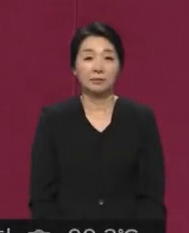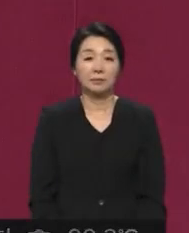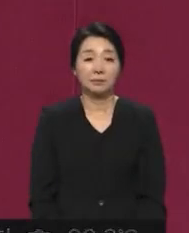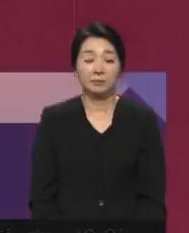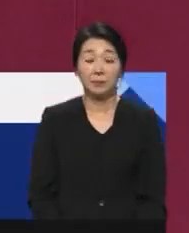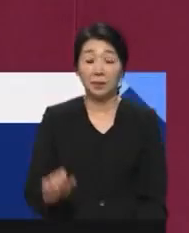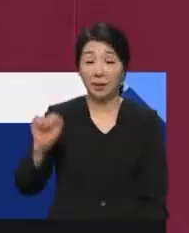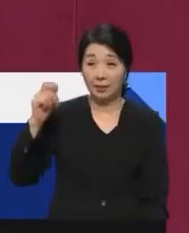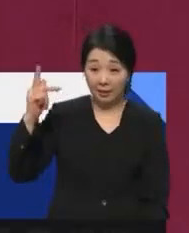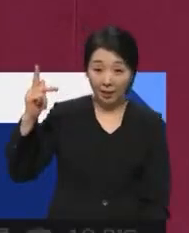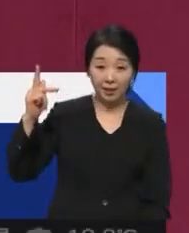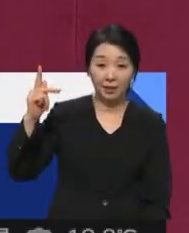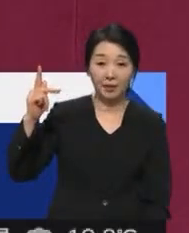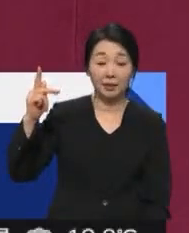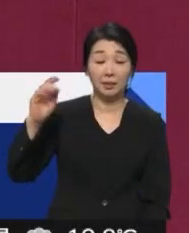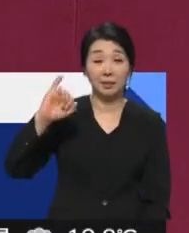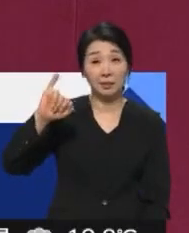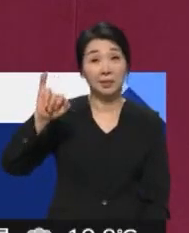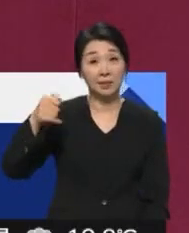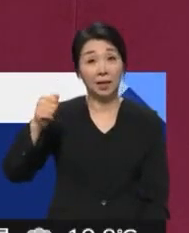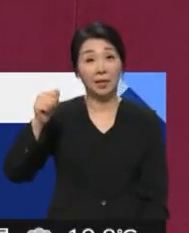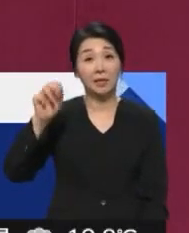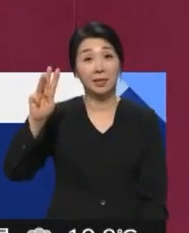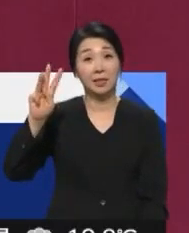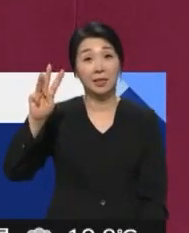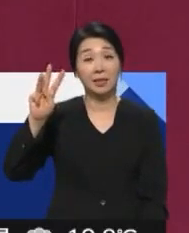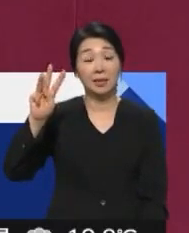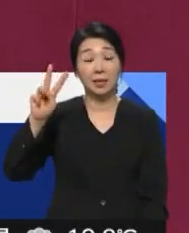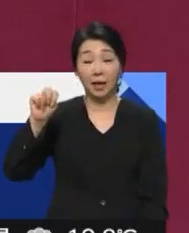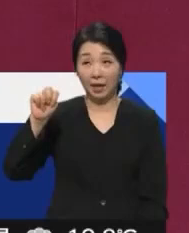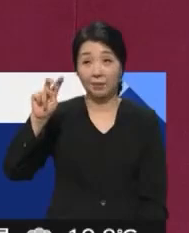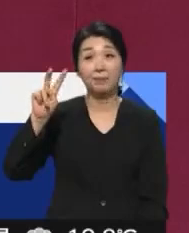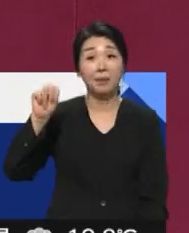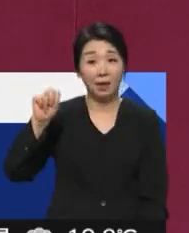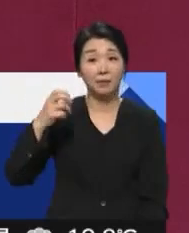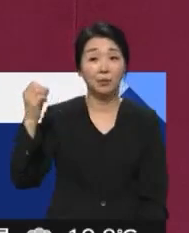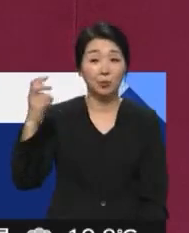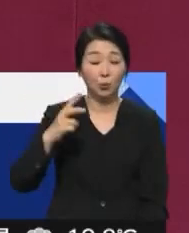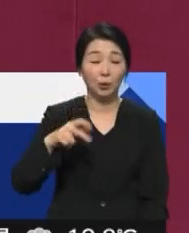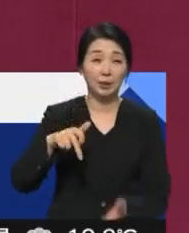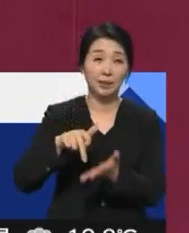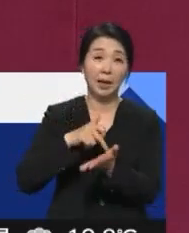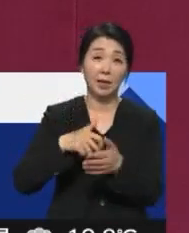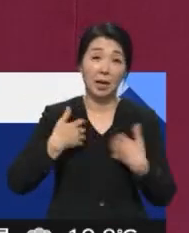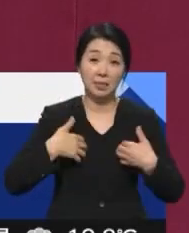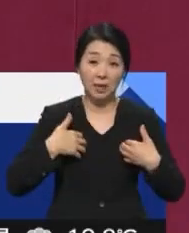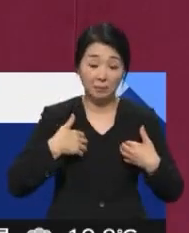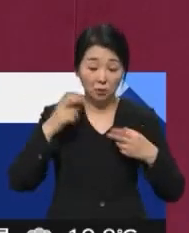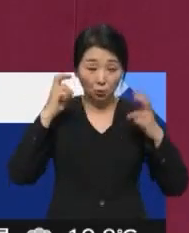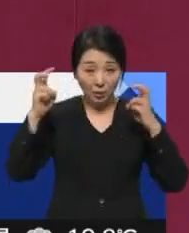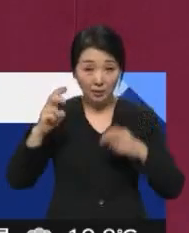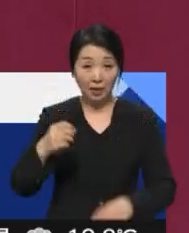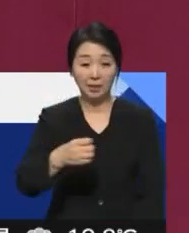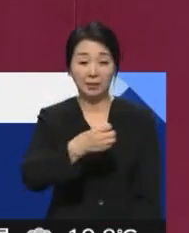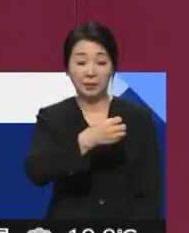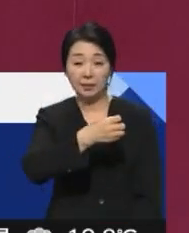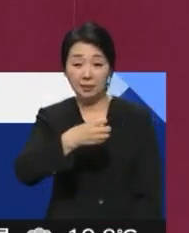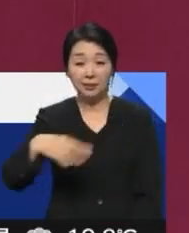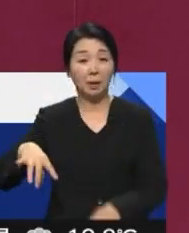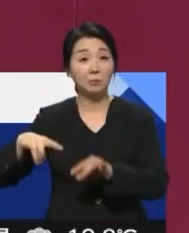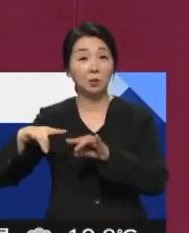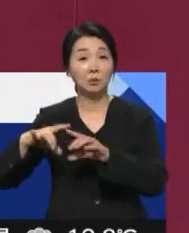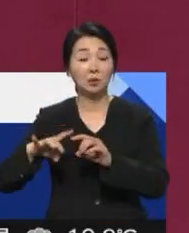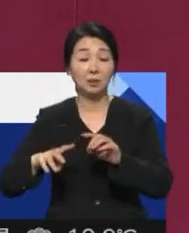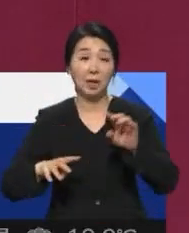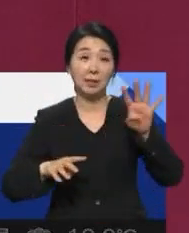SK, CJ E&M, 카카오 게임즈 같은 데 이어서 삼성전자의 부분적인 주